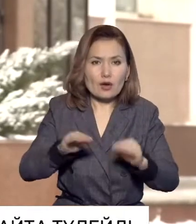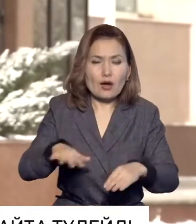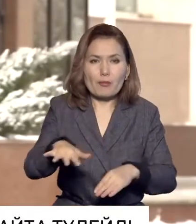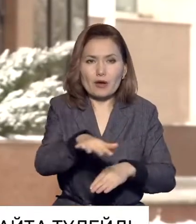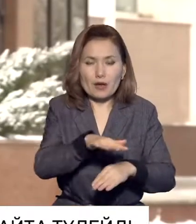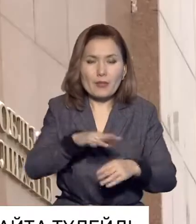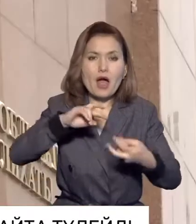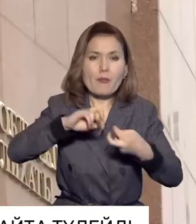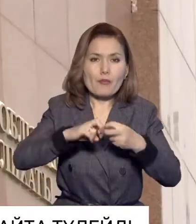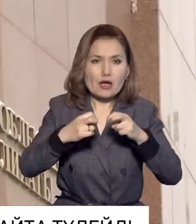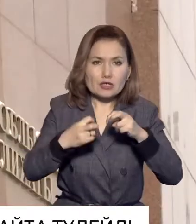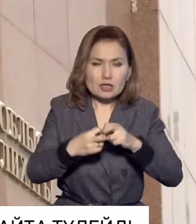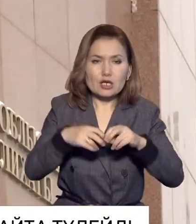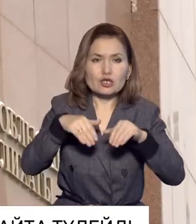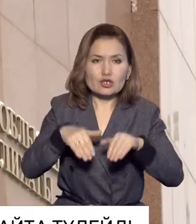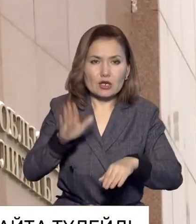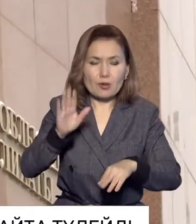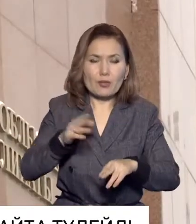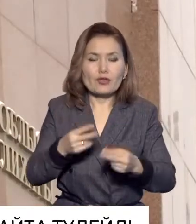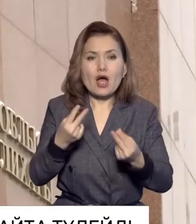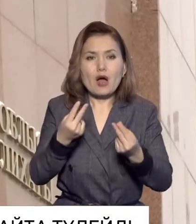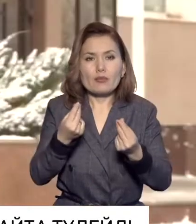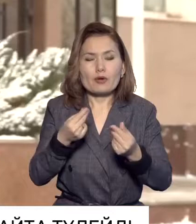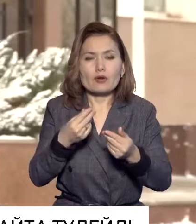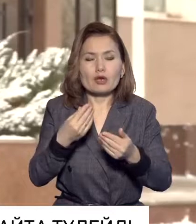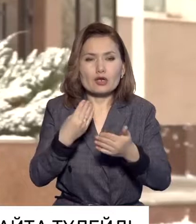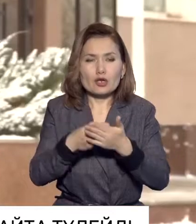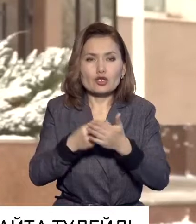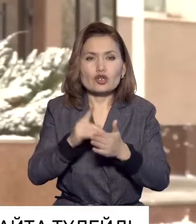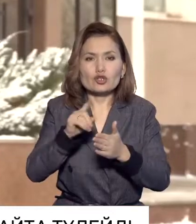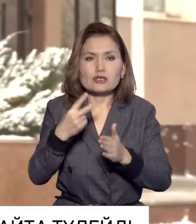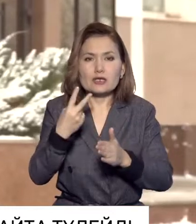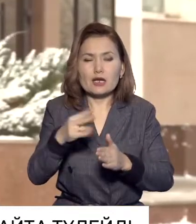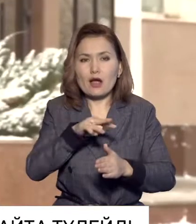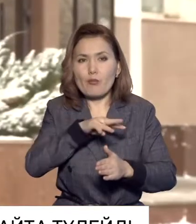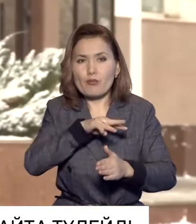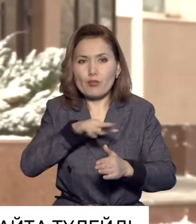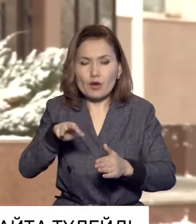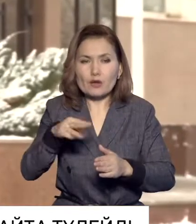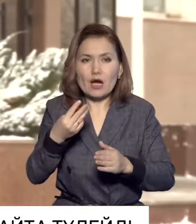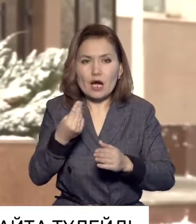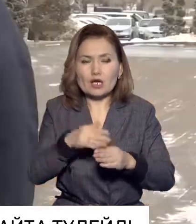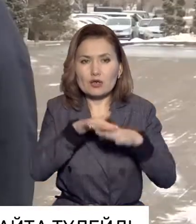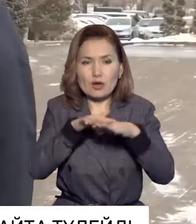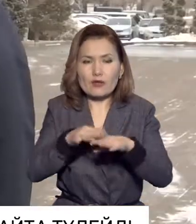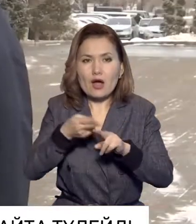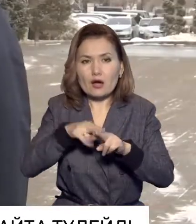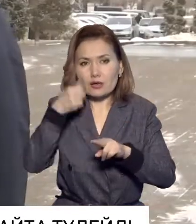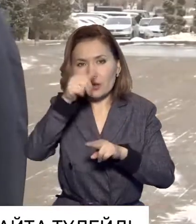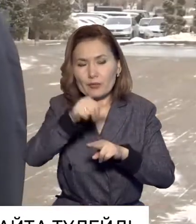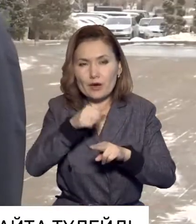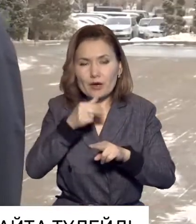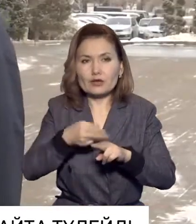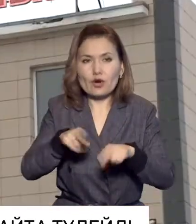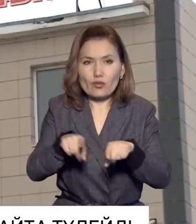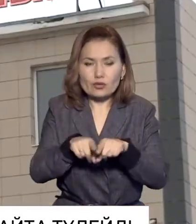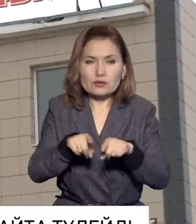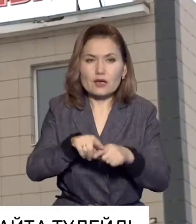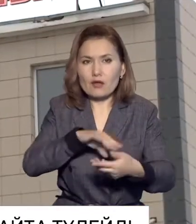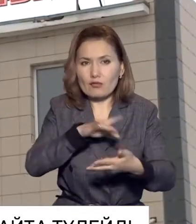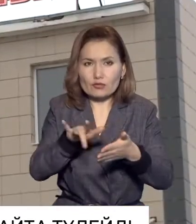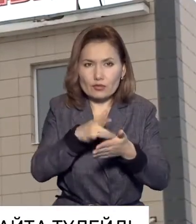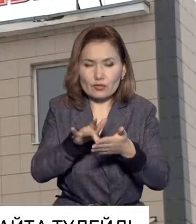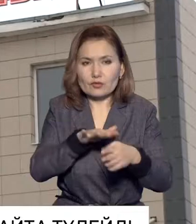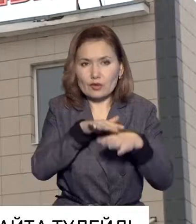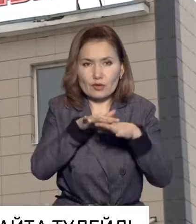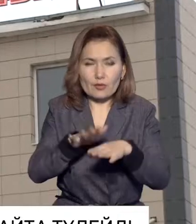инфрақұрылымдық мәселелері бүгінгі таңда шешілуде. Бюджеттен 102 миллион ақша қаражат бүгінгі таңда бөлініп отыр. Ол биылғы жылы жаңағы поезды жасалады.